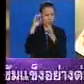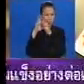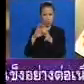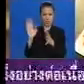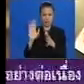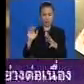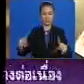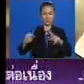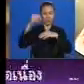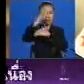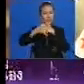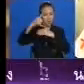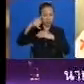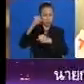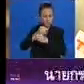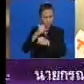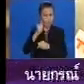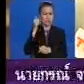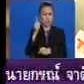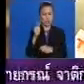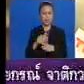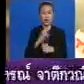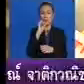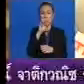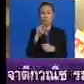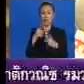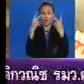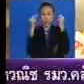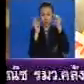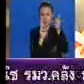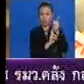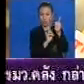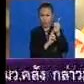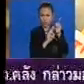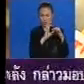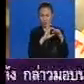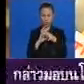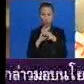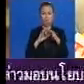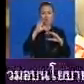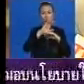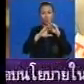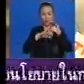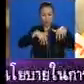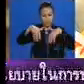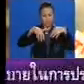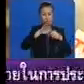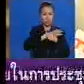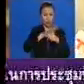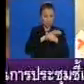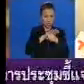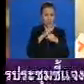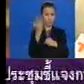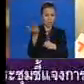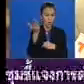อย่างดีรวมทั้งนายกอบศักดิ์สภาวสุรองนายกรัฐมนตรีที่ถูกจับตาเรื่องโครงการชุมชนพอเพียงนายสุเทพเชื่อว่า